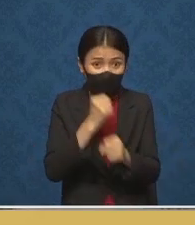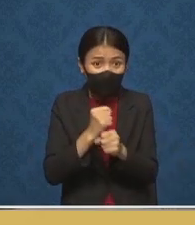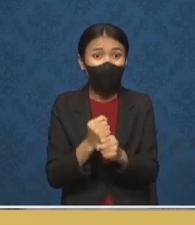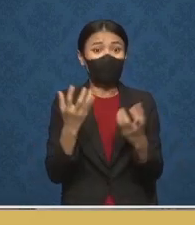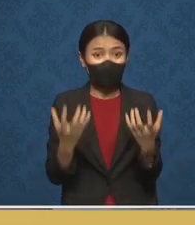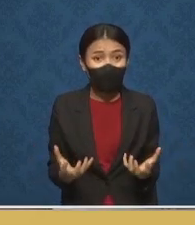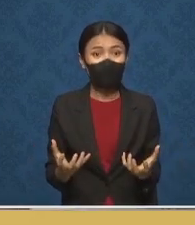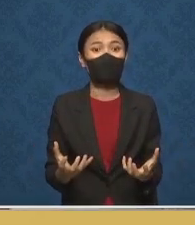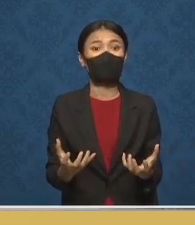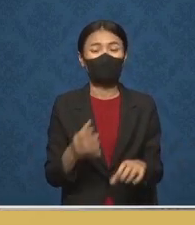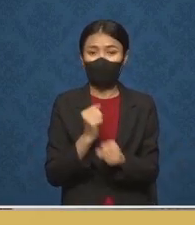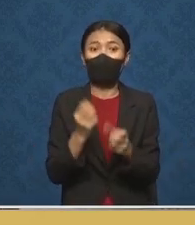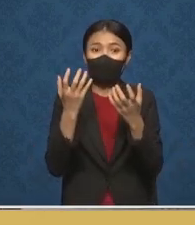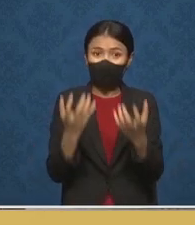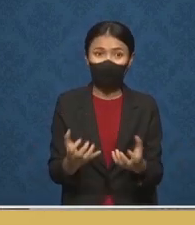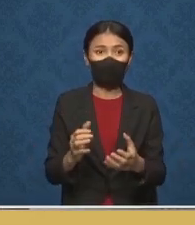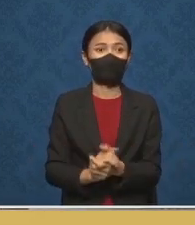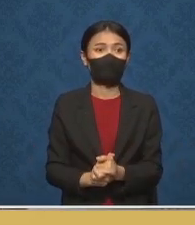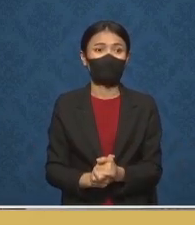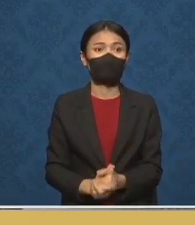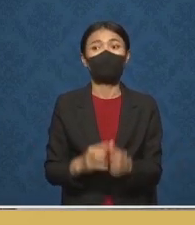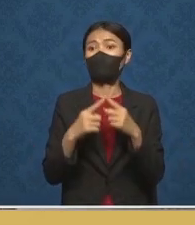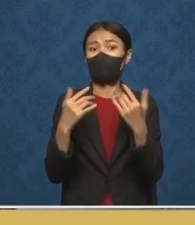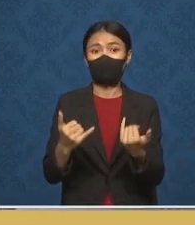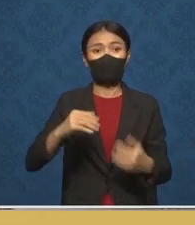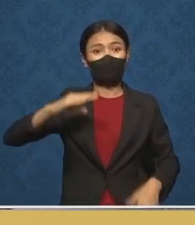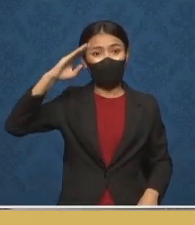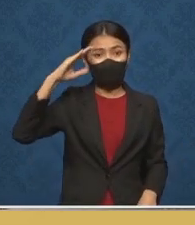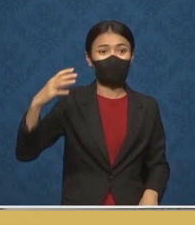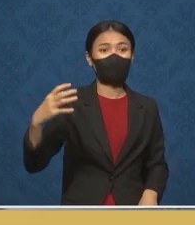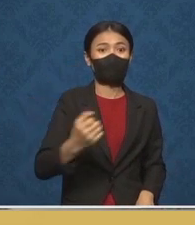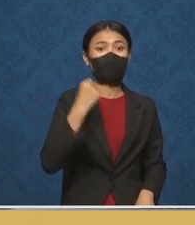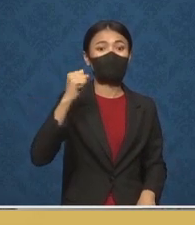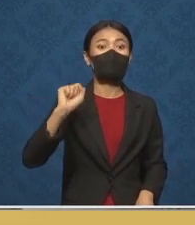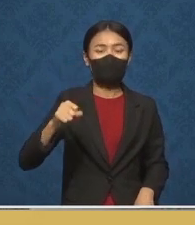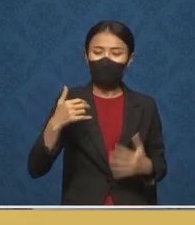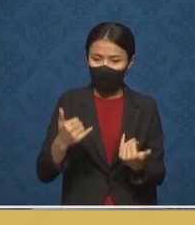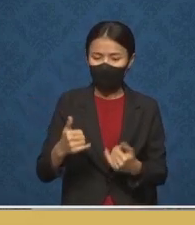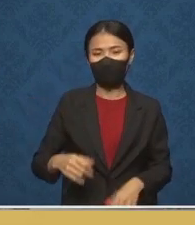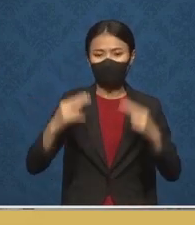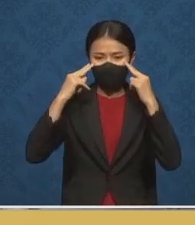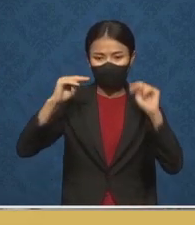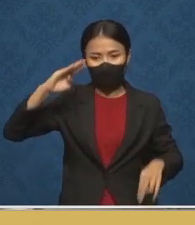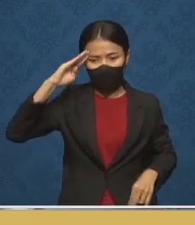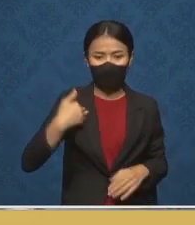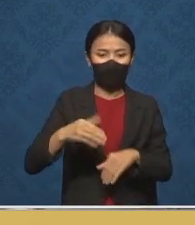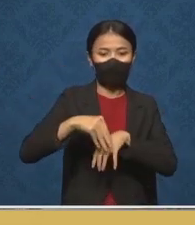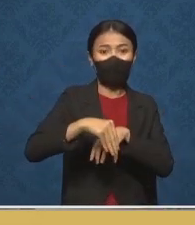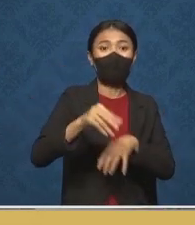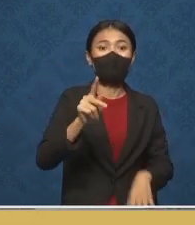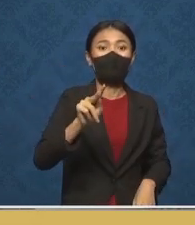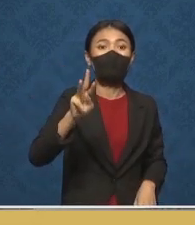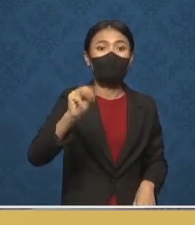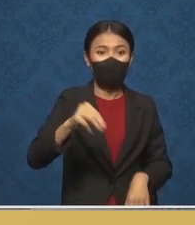ากกับการที่ในหลังรัฐประหารเนี่ยพลเอกประยุทธ์ได้เกิดหน่วยงานระดับกรมมากมายบางหน่วยง